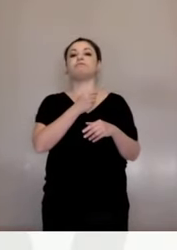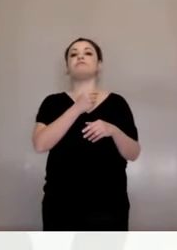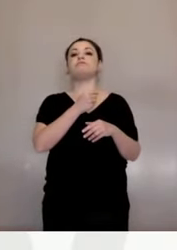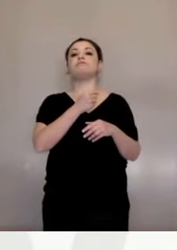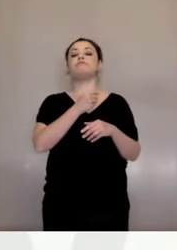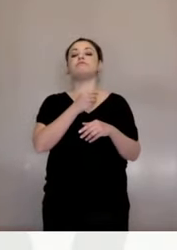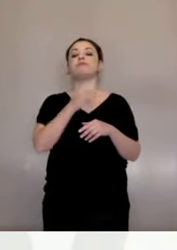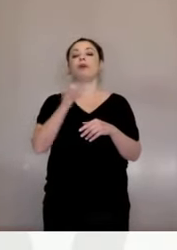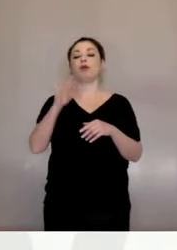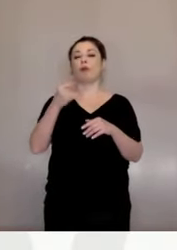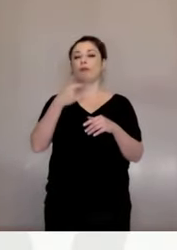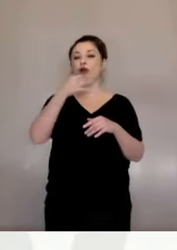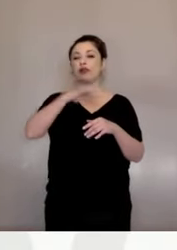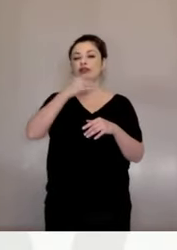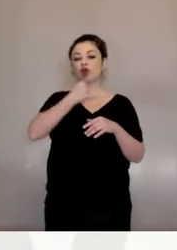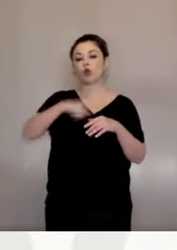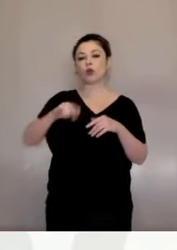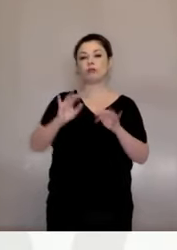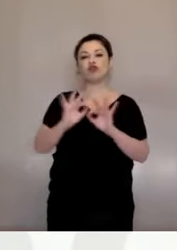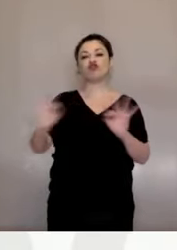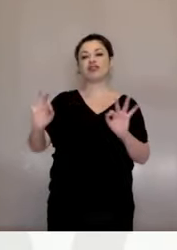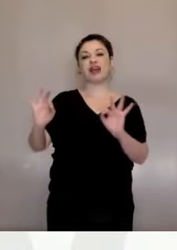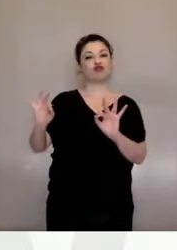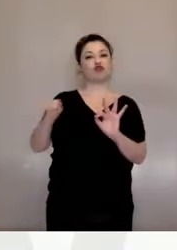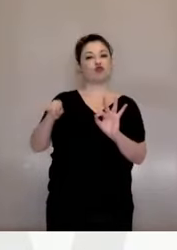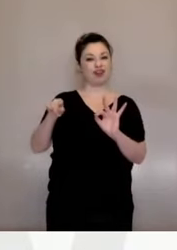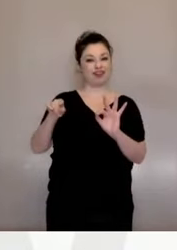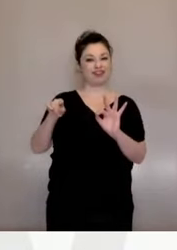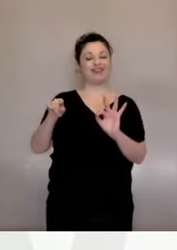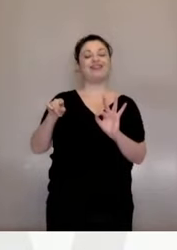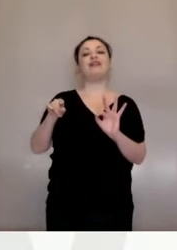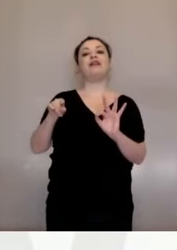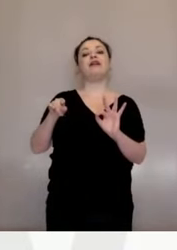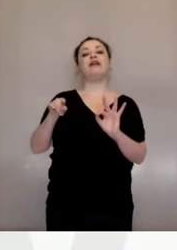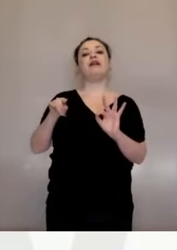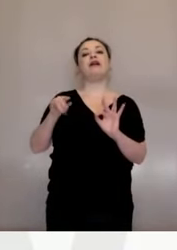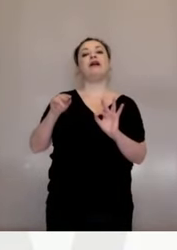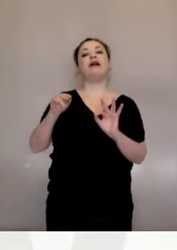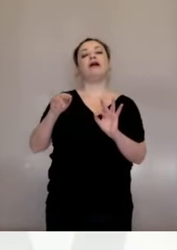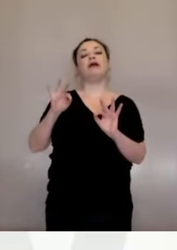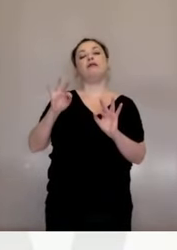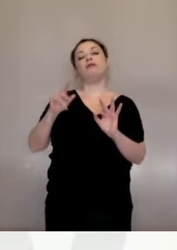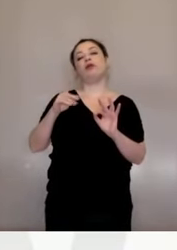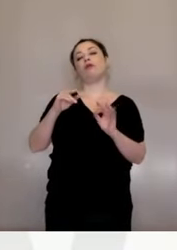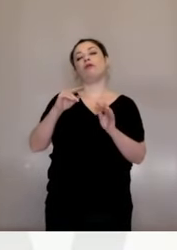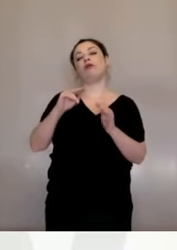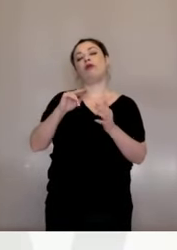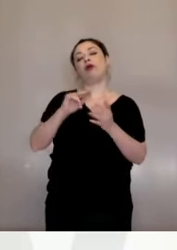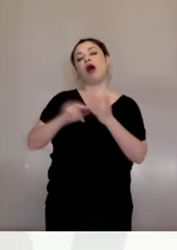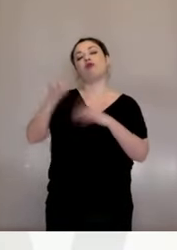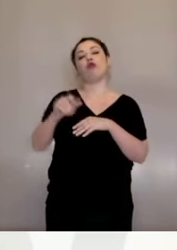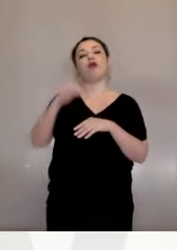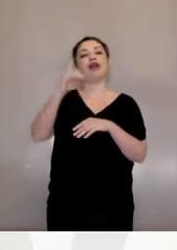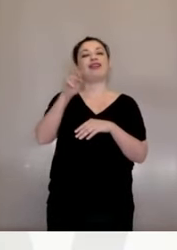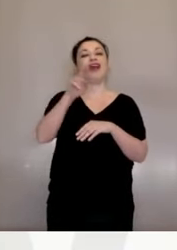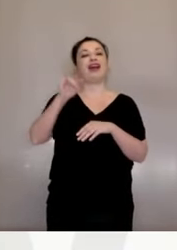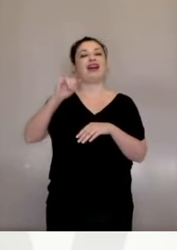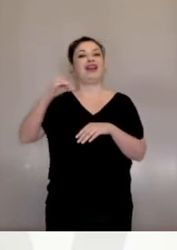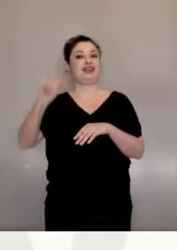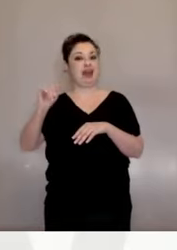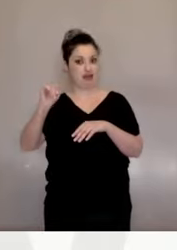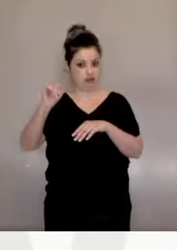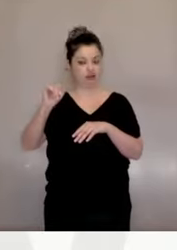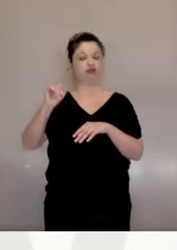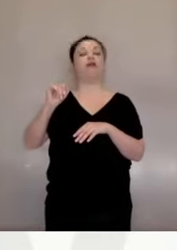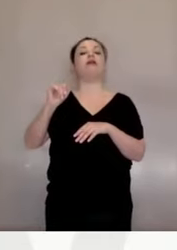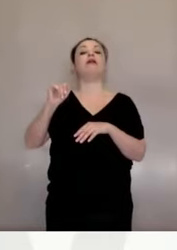citazione finale che ha utilizzato il professor Nancy, che è a partire da un testo di Jacques Derrida all'interno della scrittura della